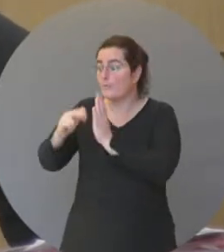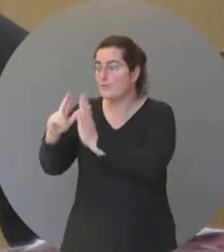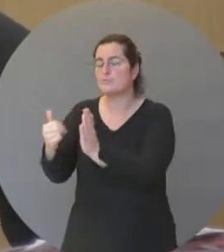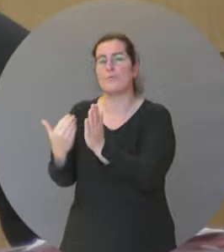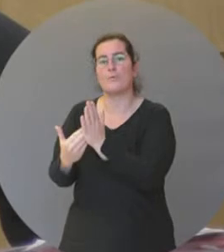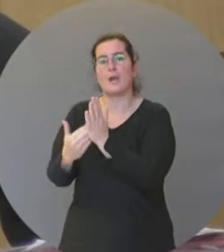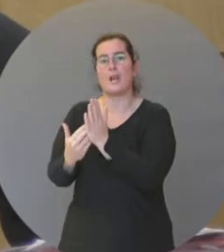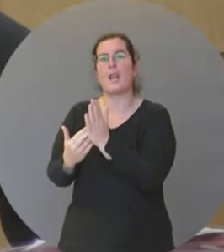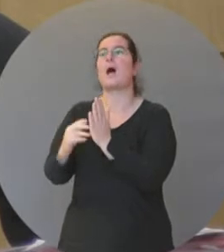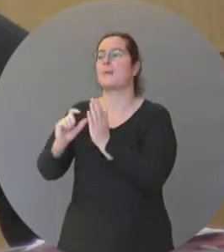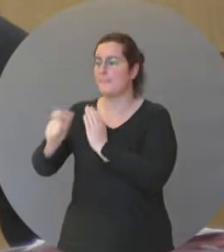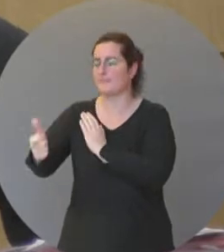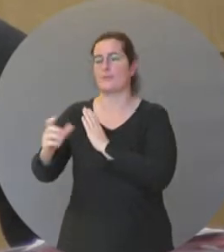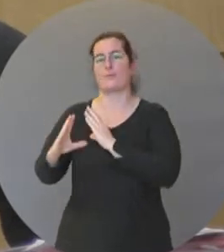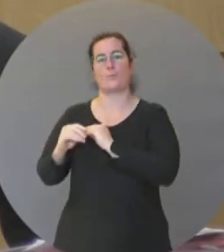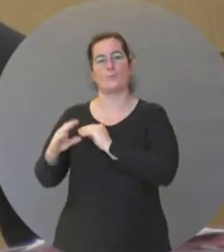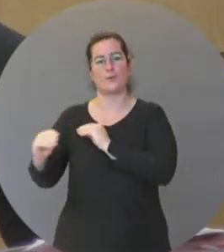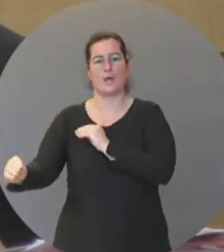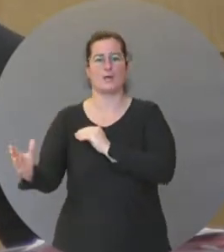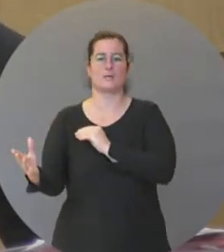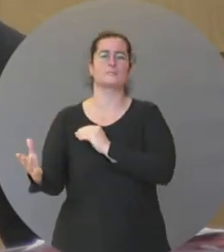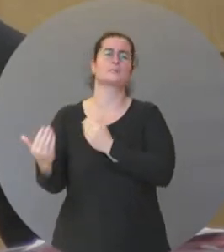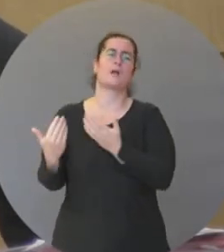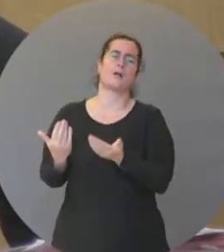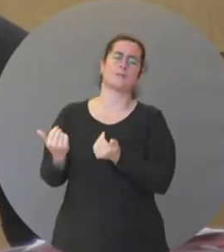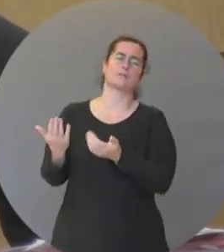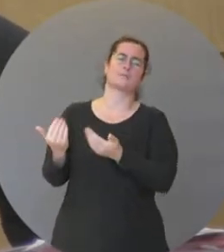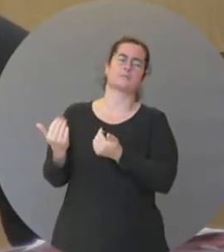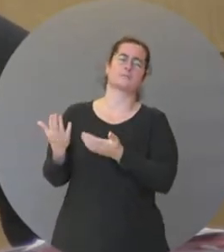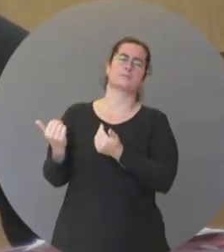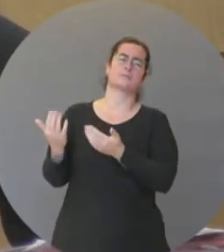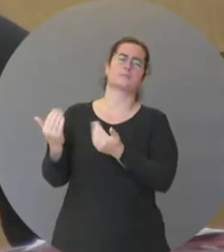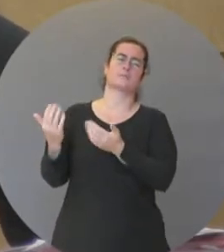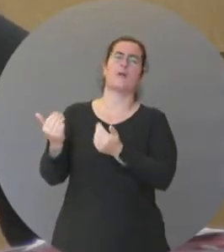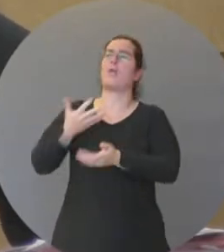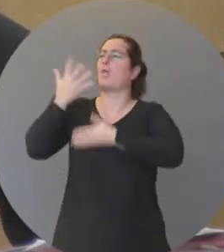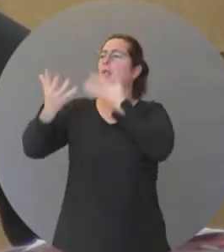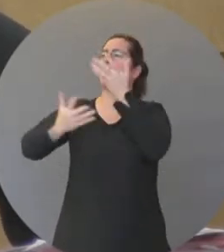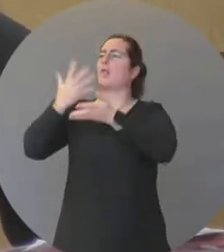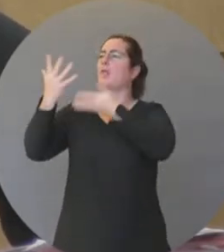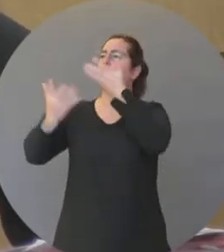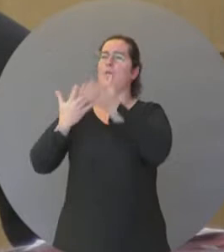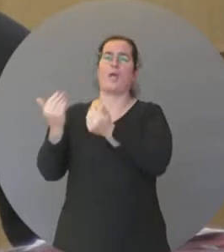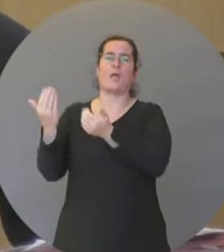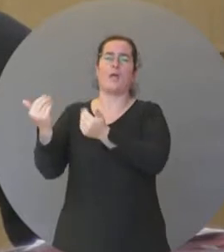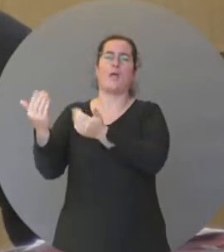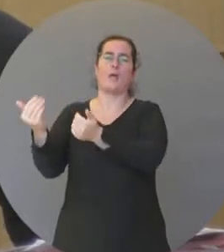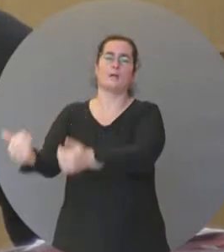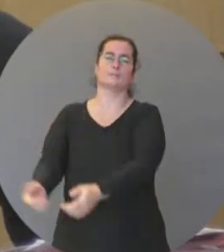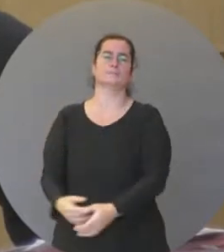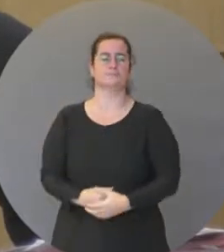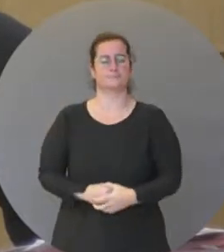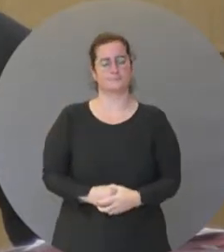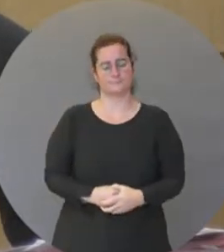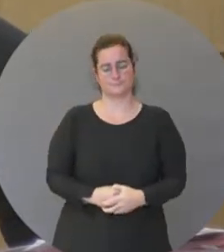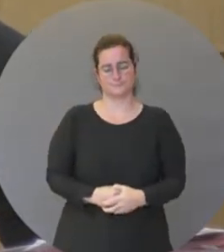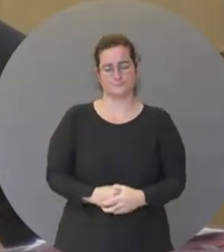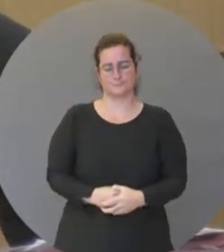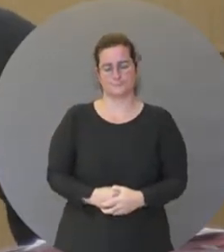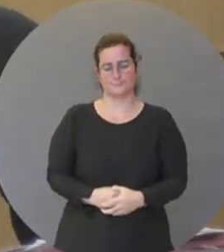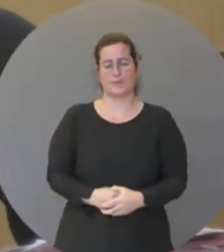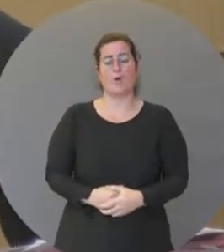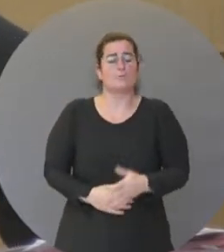aboutisse sur quelque chose de concret que ça soit pas encore une fois je dirais de la parlotte pour les faire attendre voilà donc service public